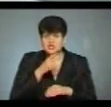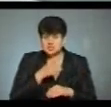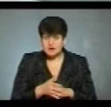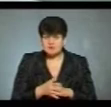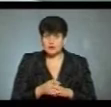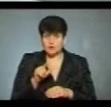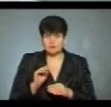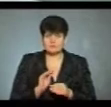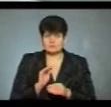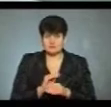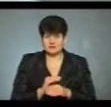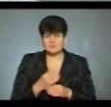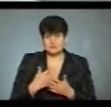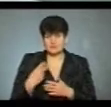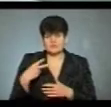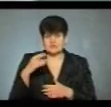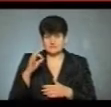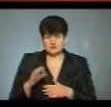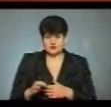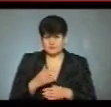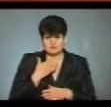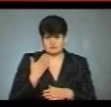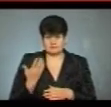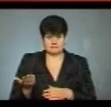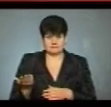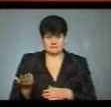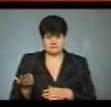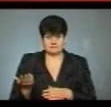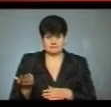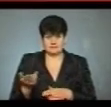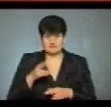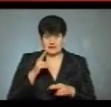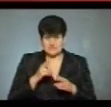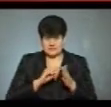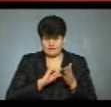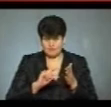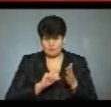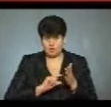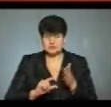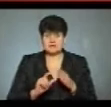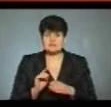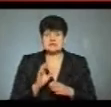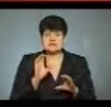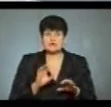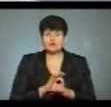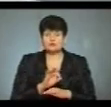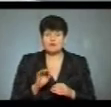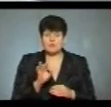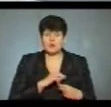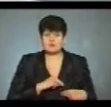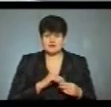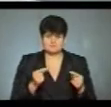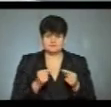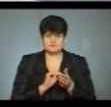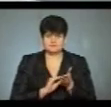встановлюється людям в розмірі 20%, взагалі не існує. Тобто, в прикінцевих положеннях законопроекту про працю чітко